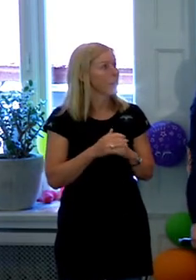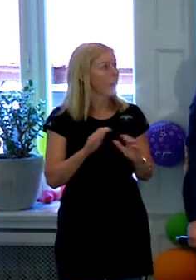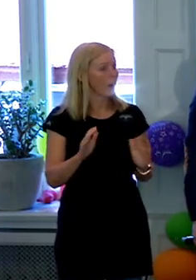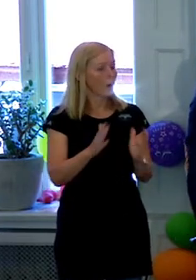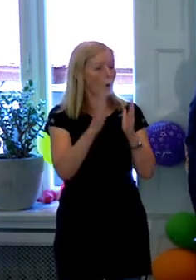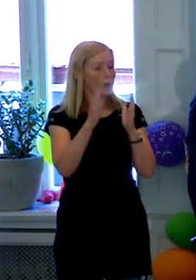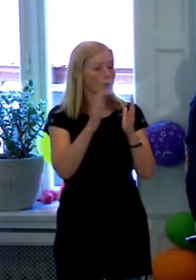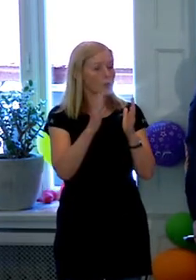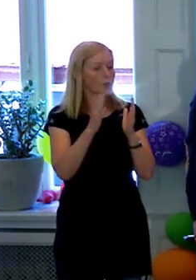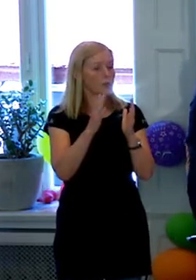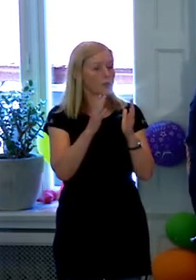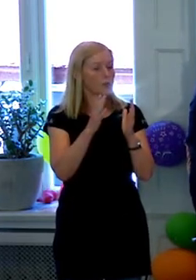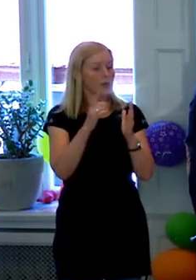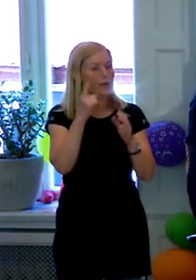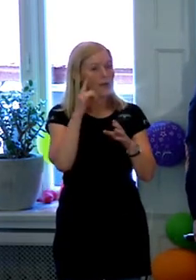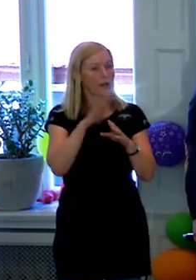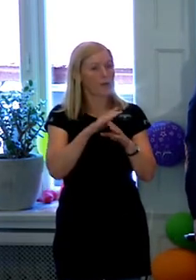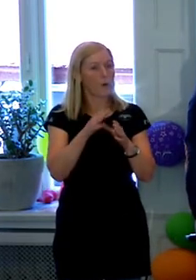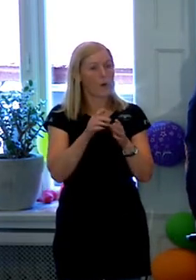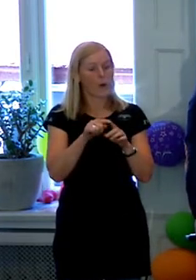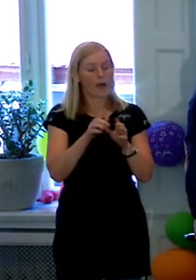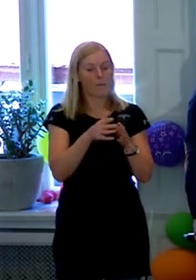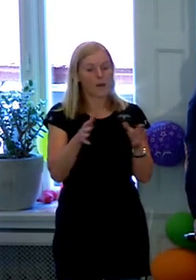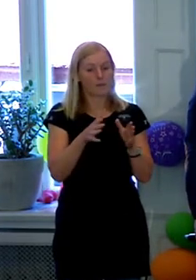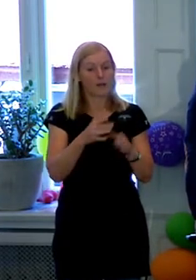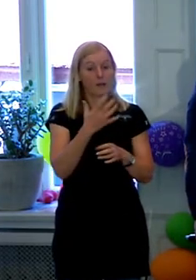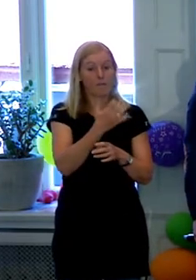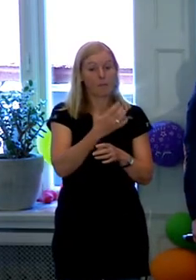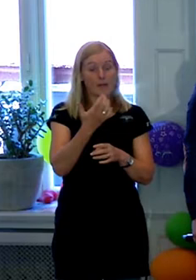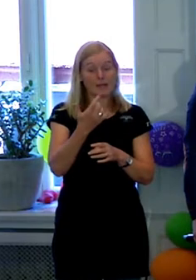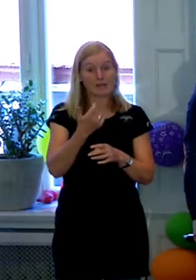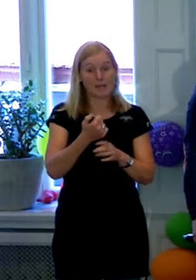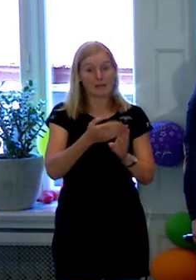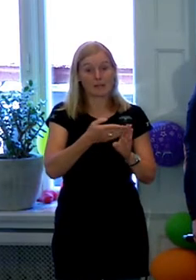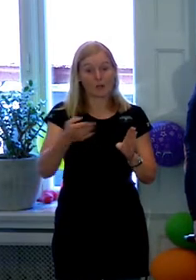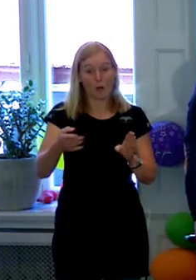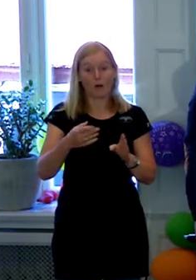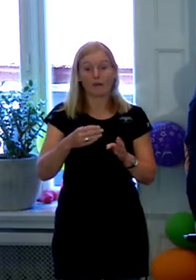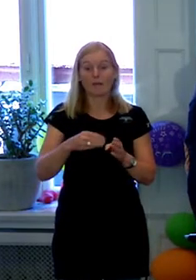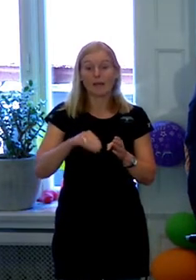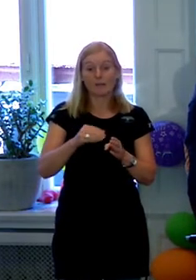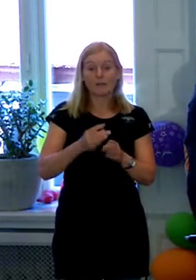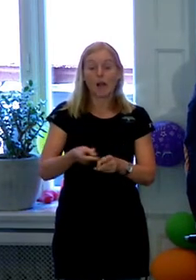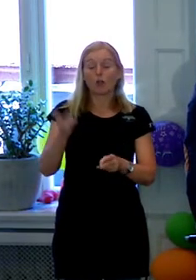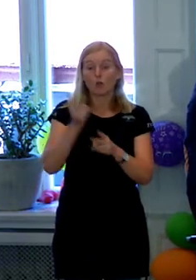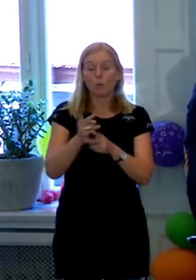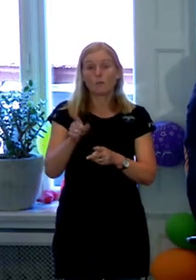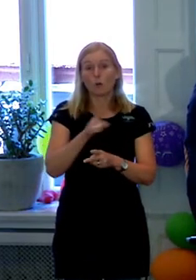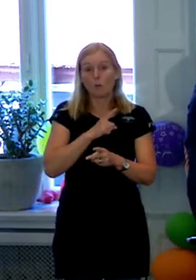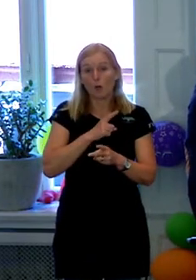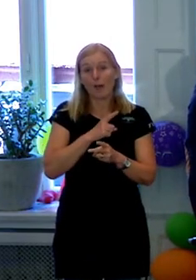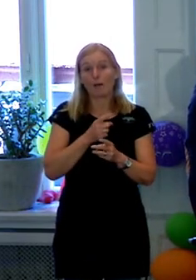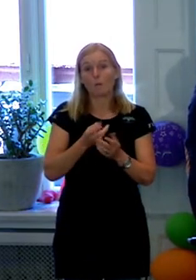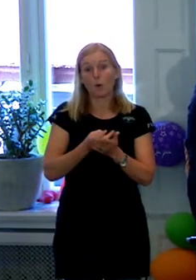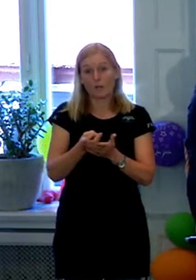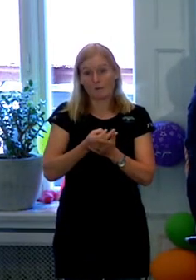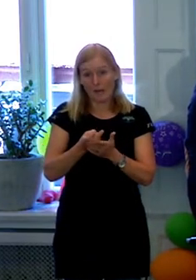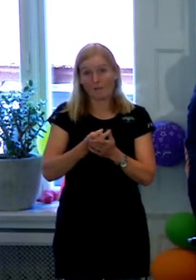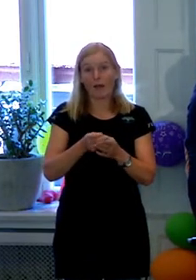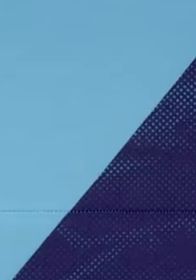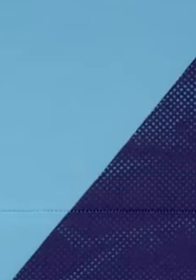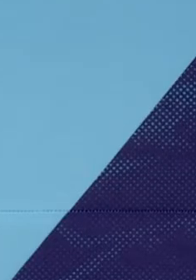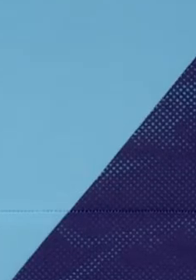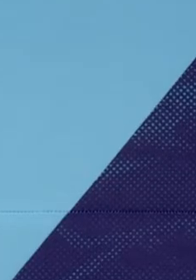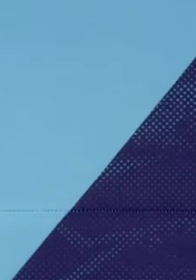kort för att sätta saker i ett perspektiv. På 50-60-talet investerade vi dubbelt så mycket i vägar och järnvägar som vi gjort de senaste 40